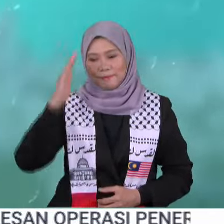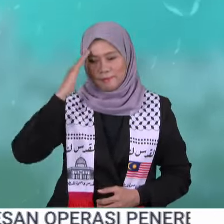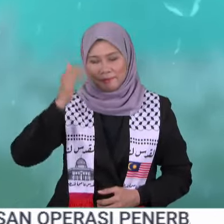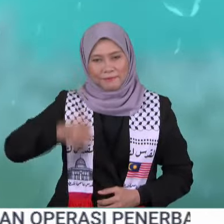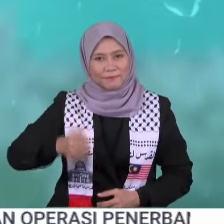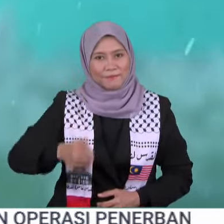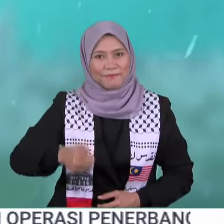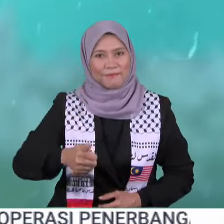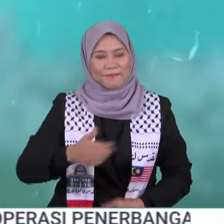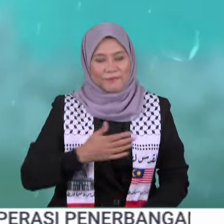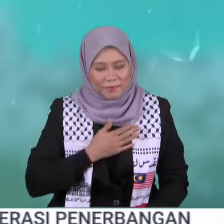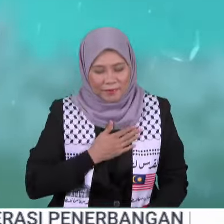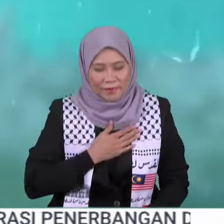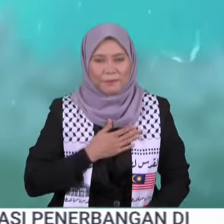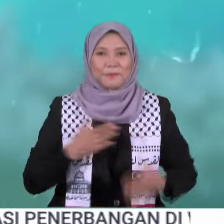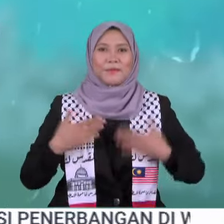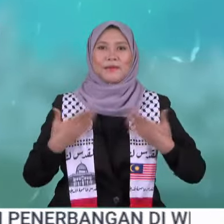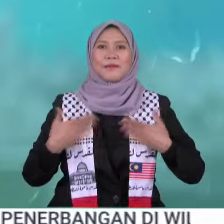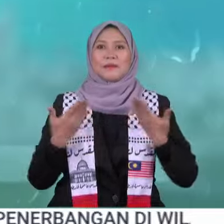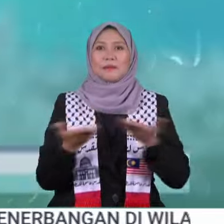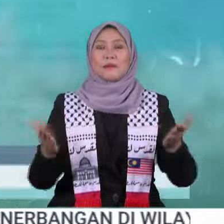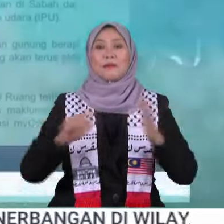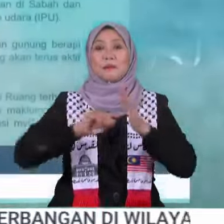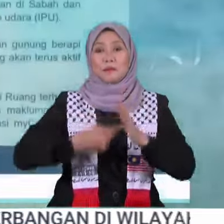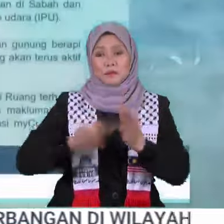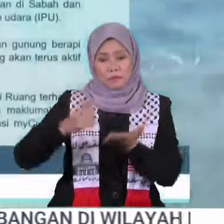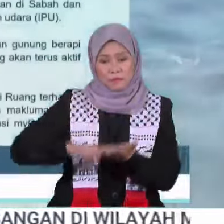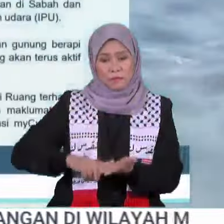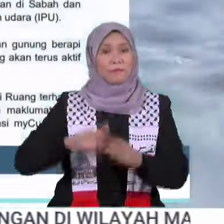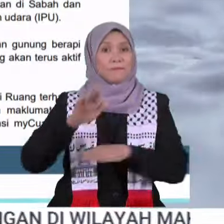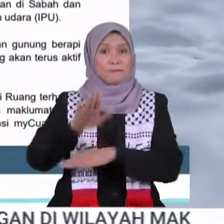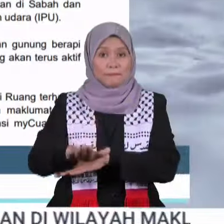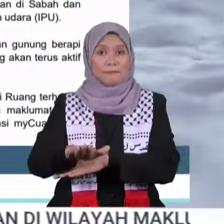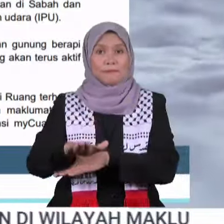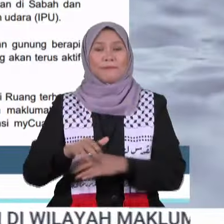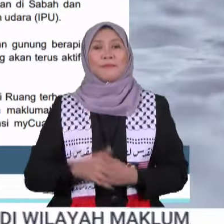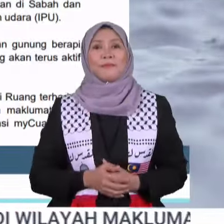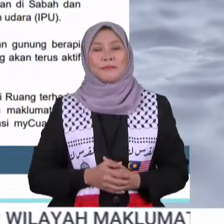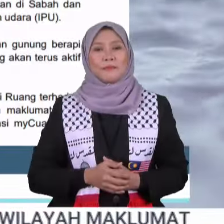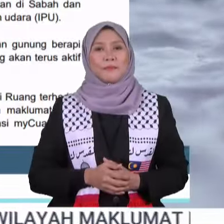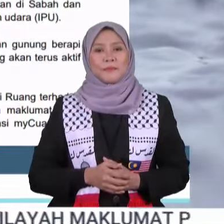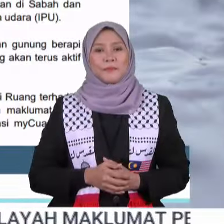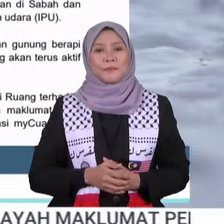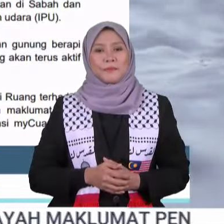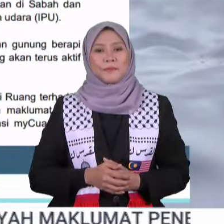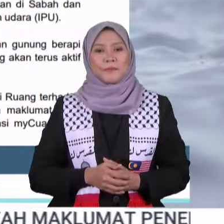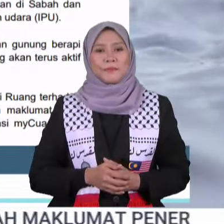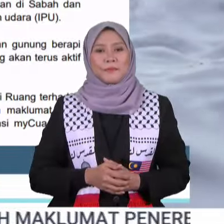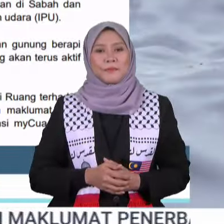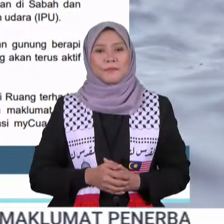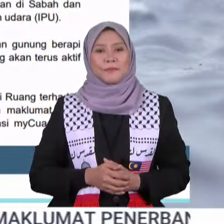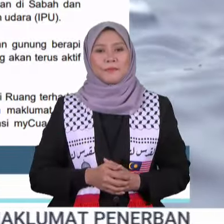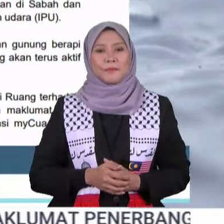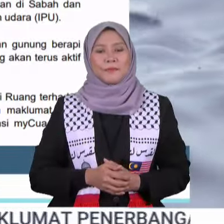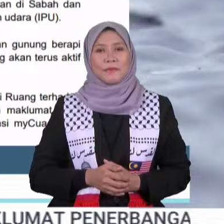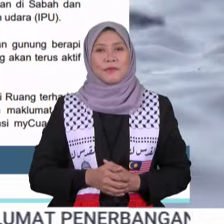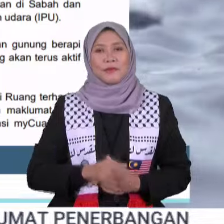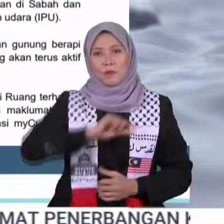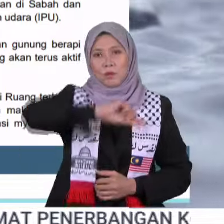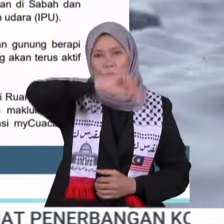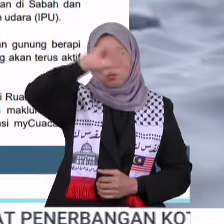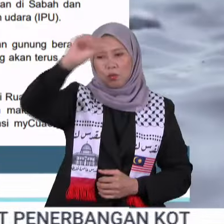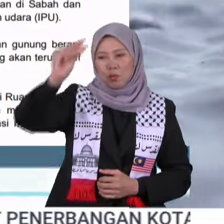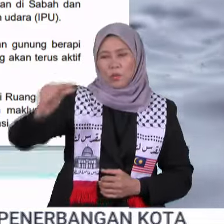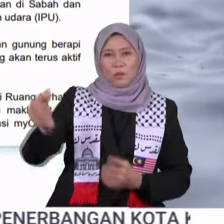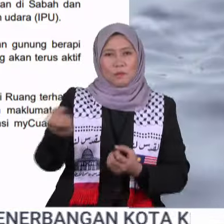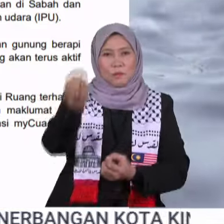Assalamualaikum dan salam sejahtera. Baiklah, kita mulakan laporan pada petang ini dengan melihat keadaan semasa letusan